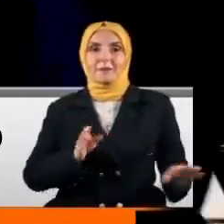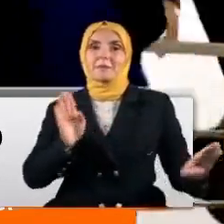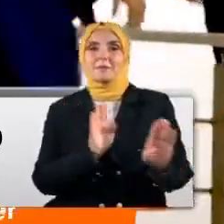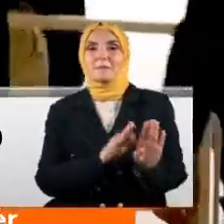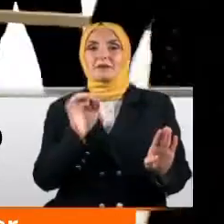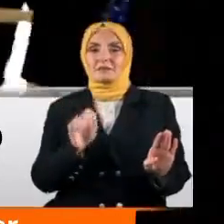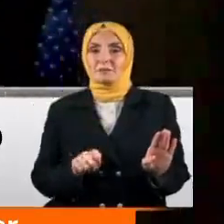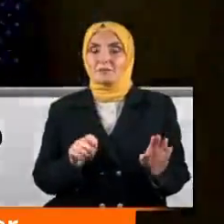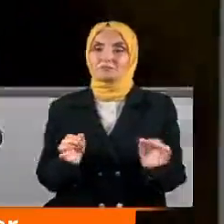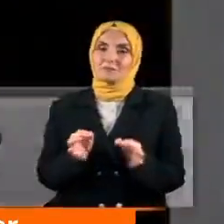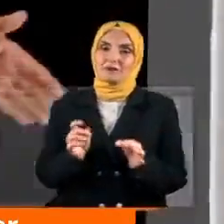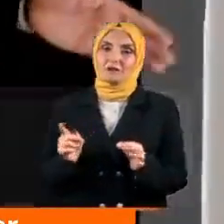yorumlandı